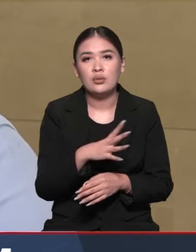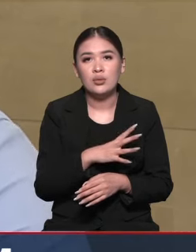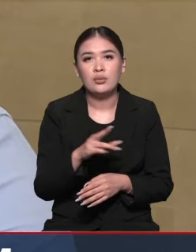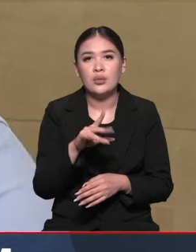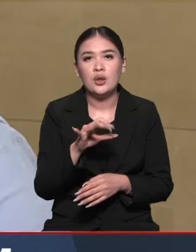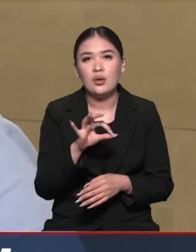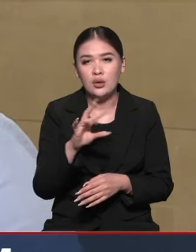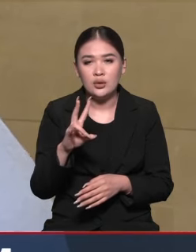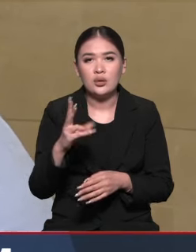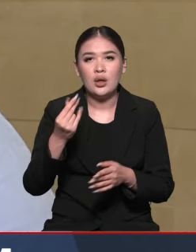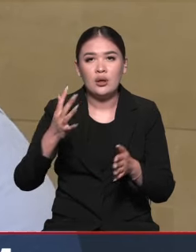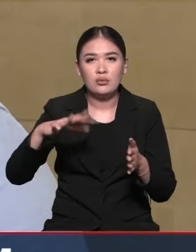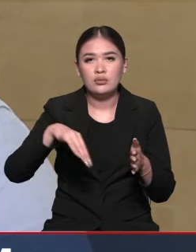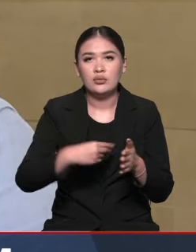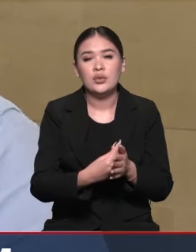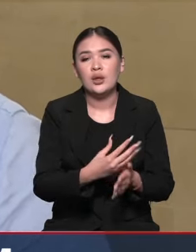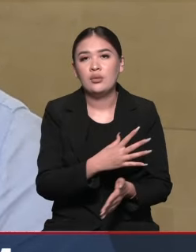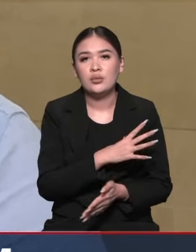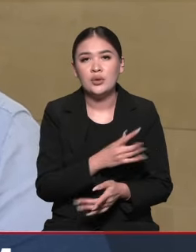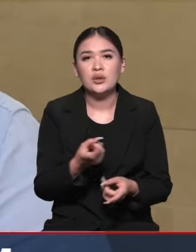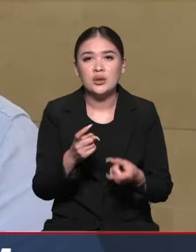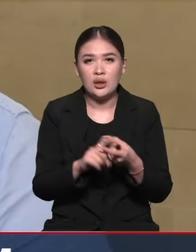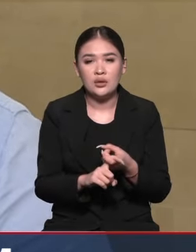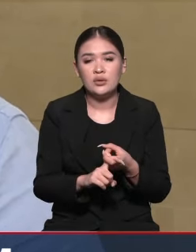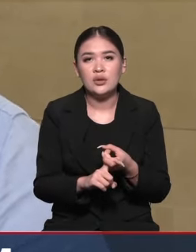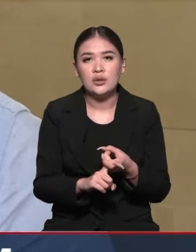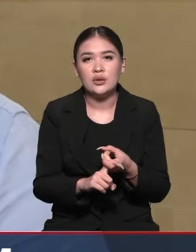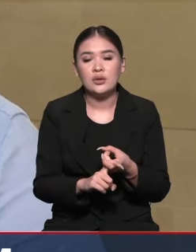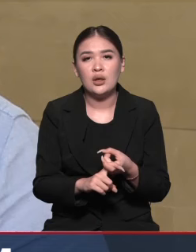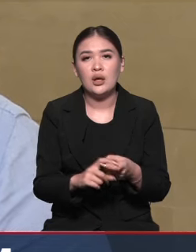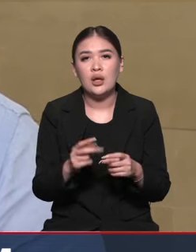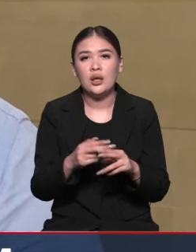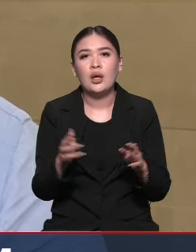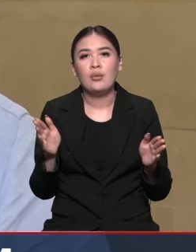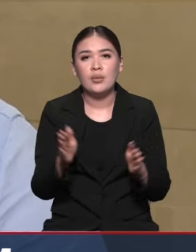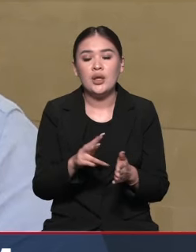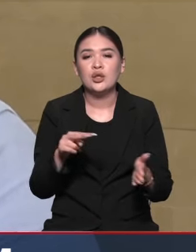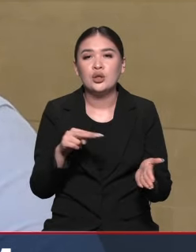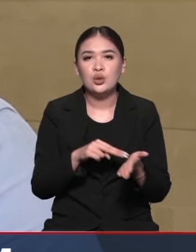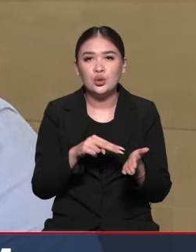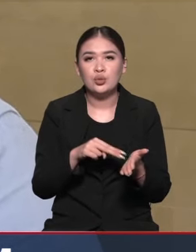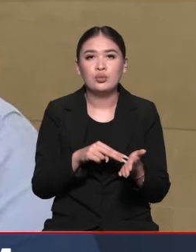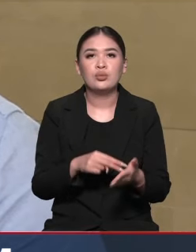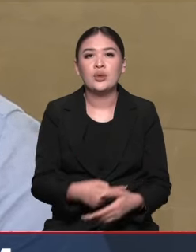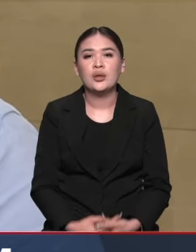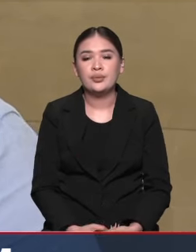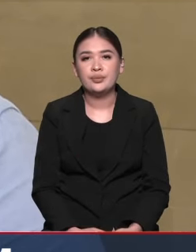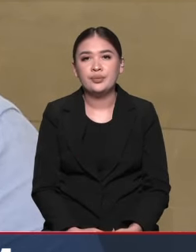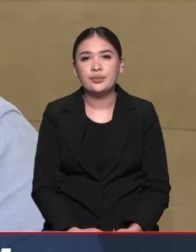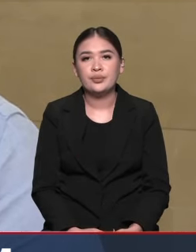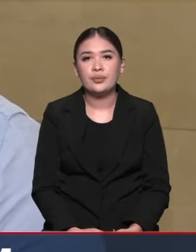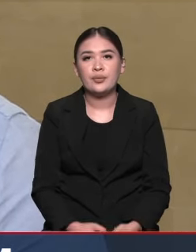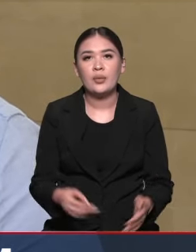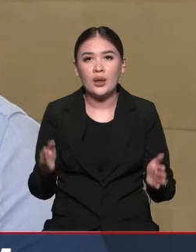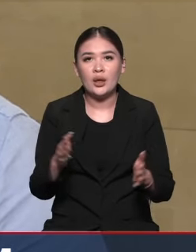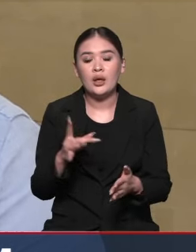ПРООН нам оно возместило. Соответственно, то есть у нас меньше сумок, так сказать,